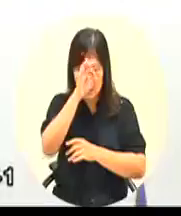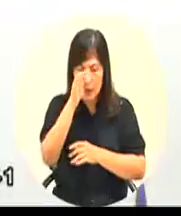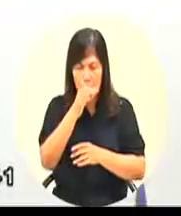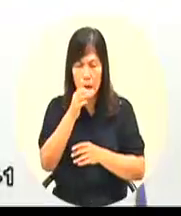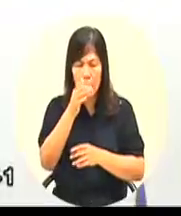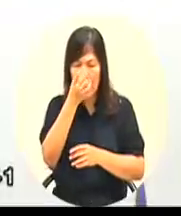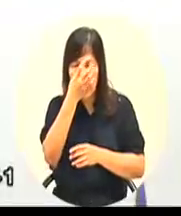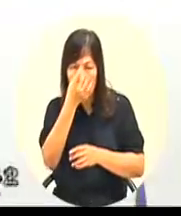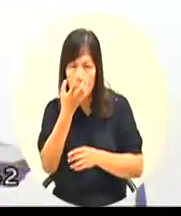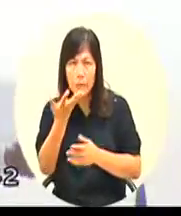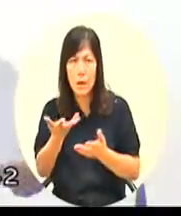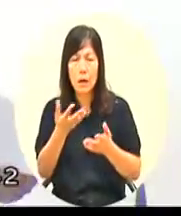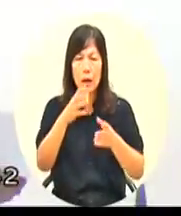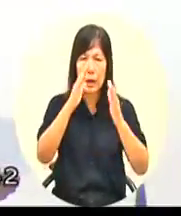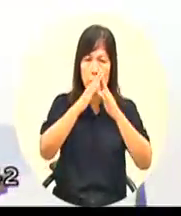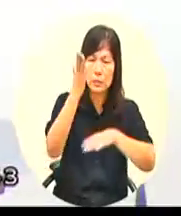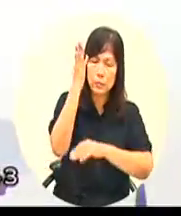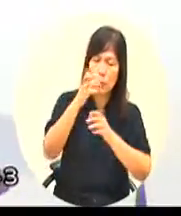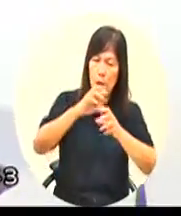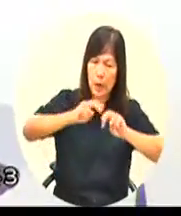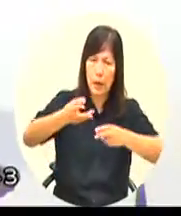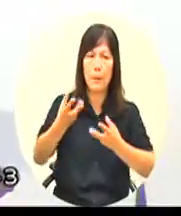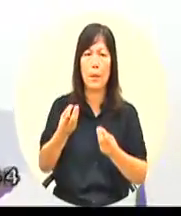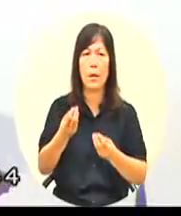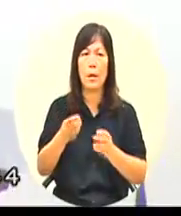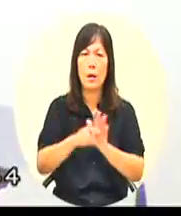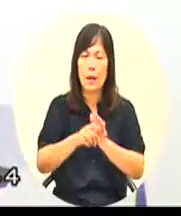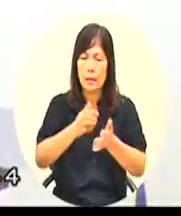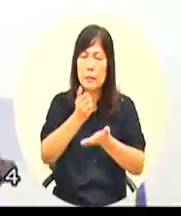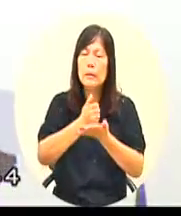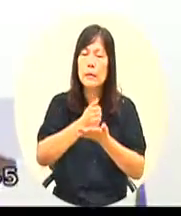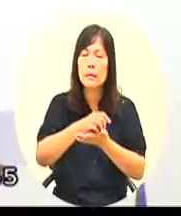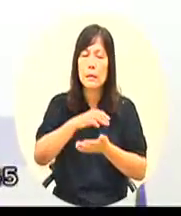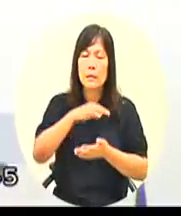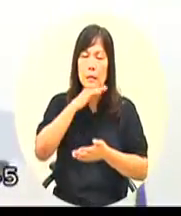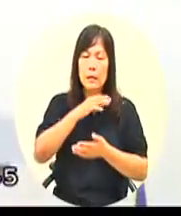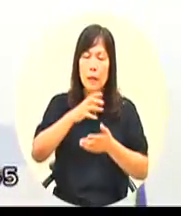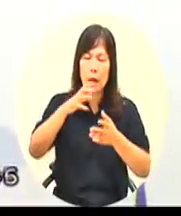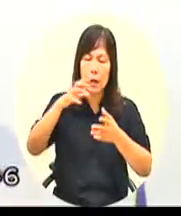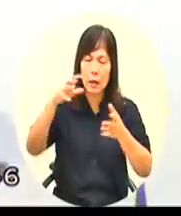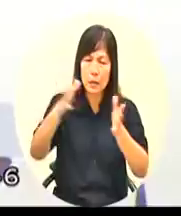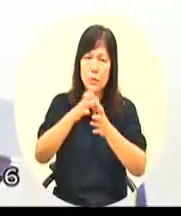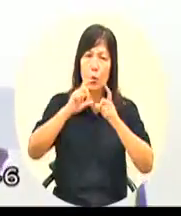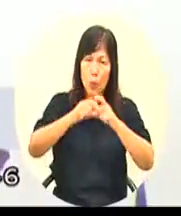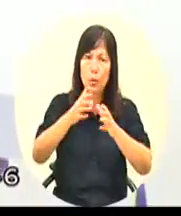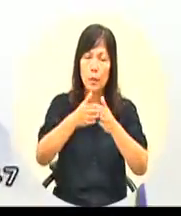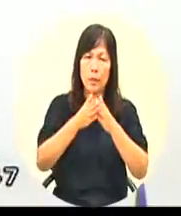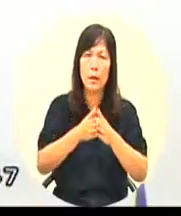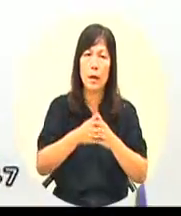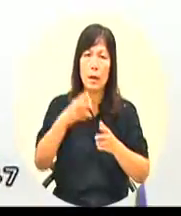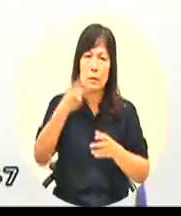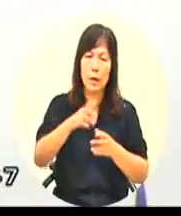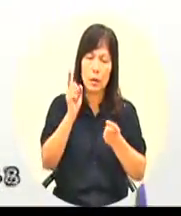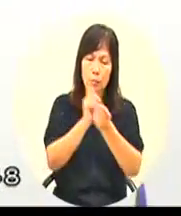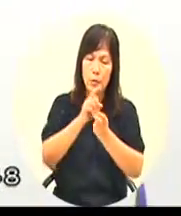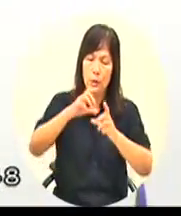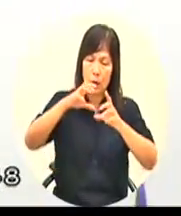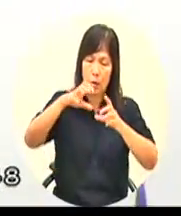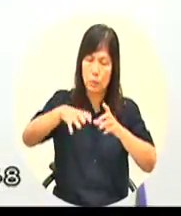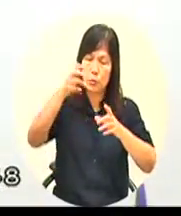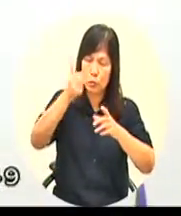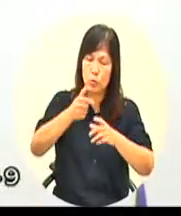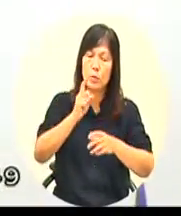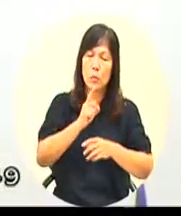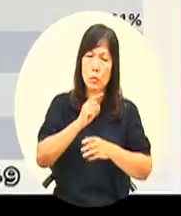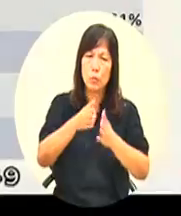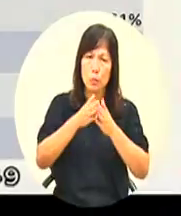府有所的一个改造哈，那等一下我请局长哈一并的答复。那再来我也要跟局长来反映哈，因